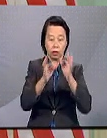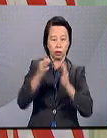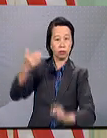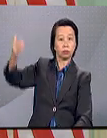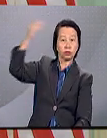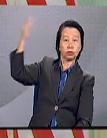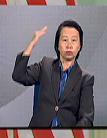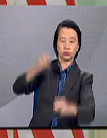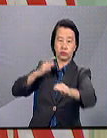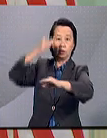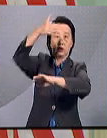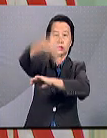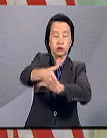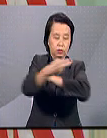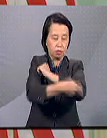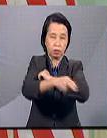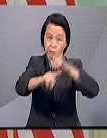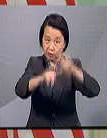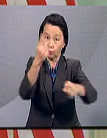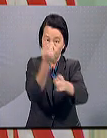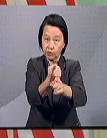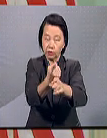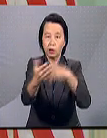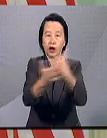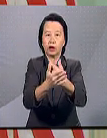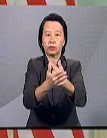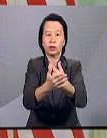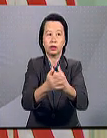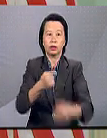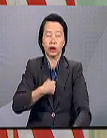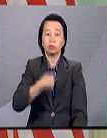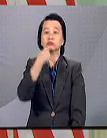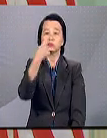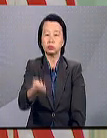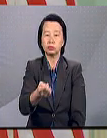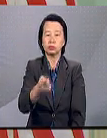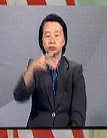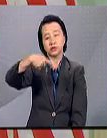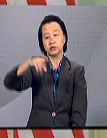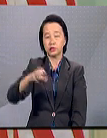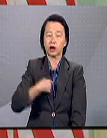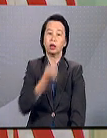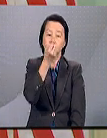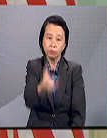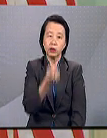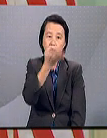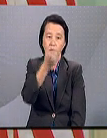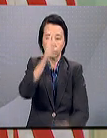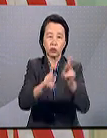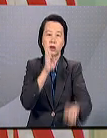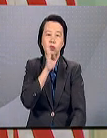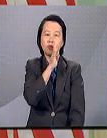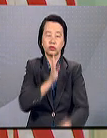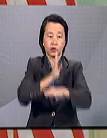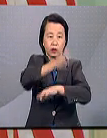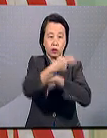dulu rentas negeri, kita tak benarkan. Sampai setiap kali saya buat PC untuk orang bujang